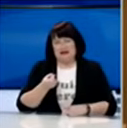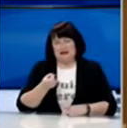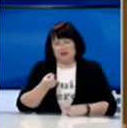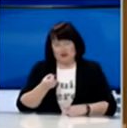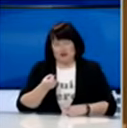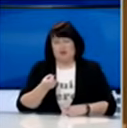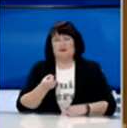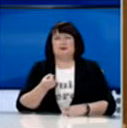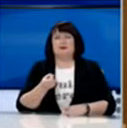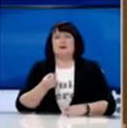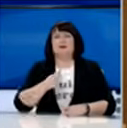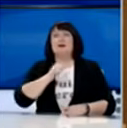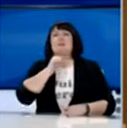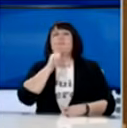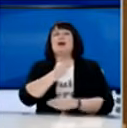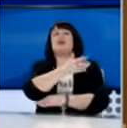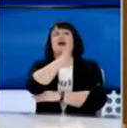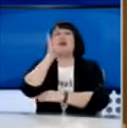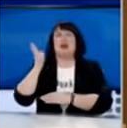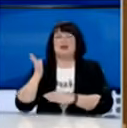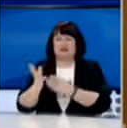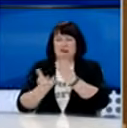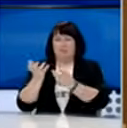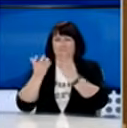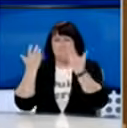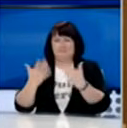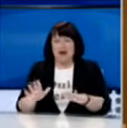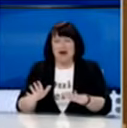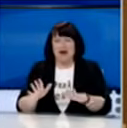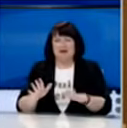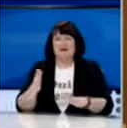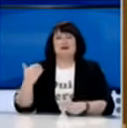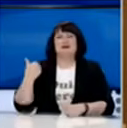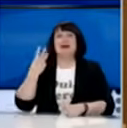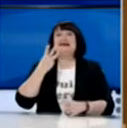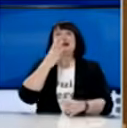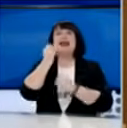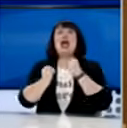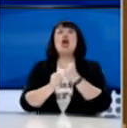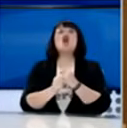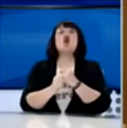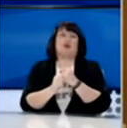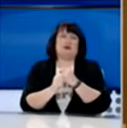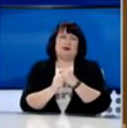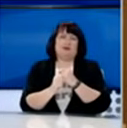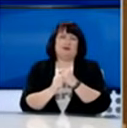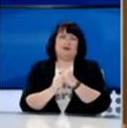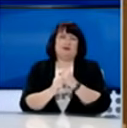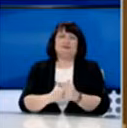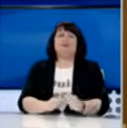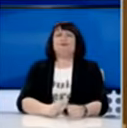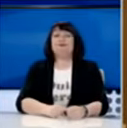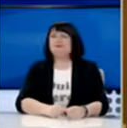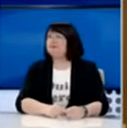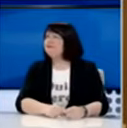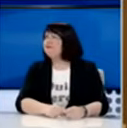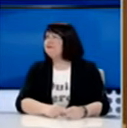απολειών σε δάση έχουν σημειωθεί την τελευταία τριετία, κύριε Μητσοτάκη.